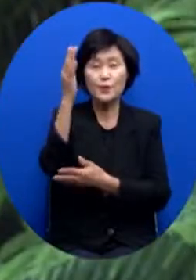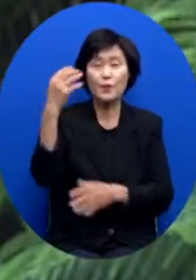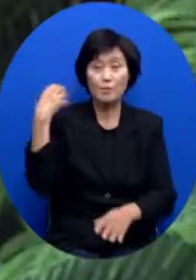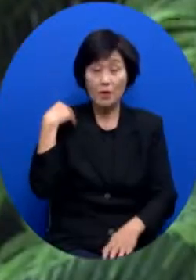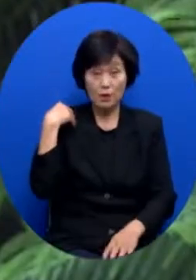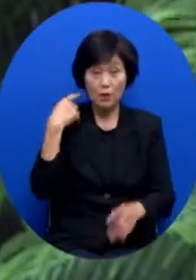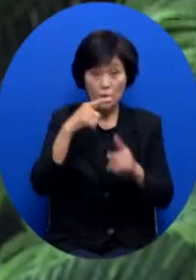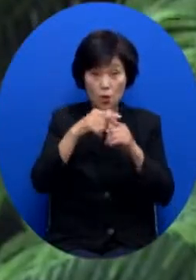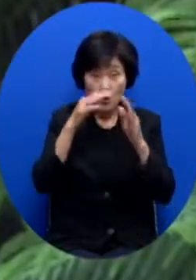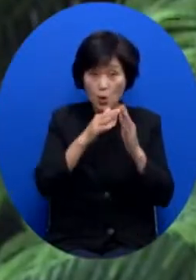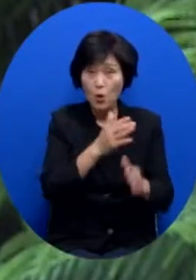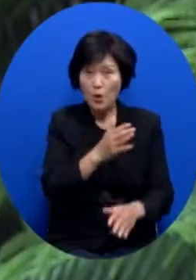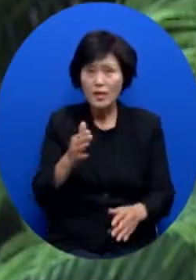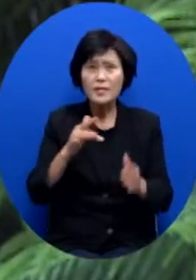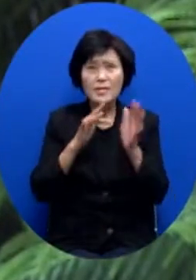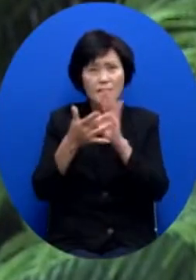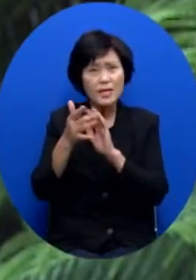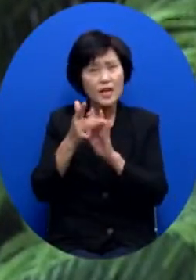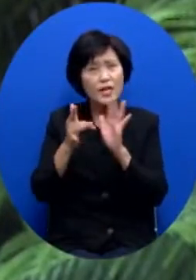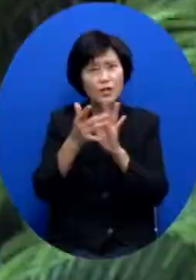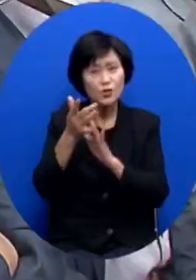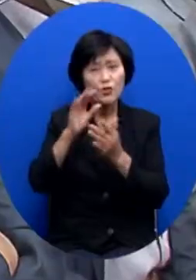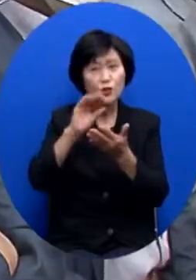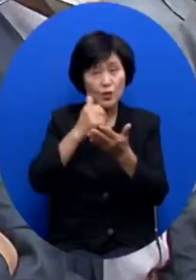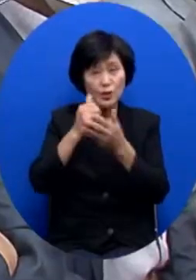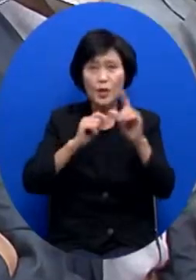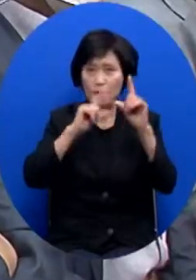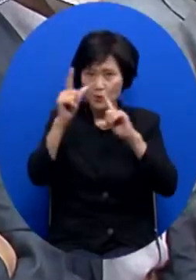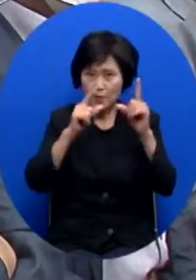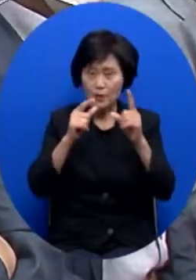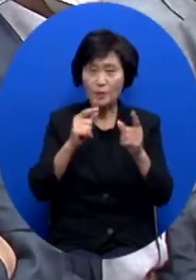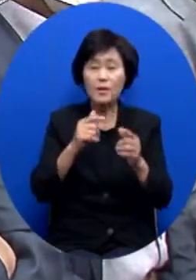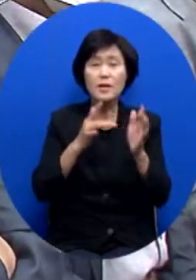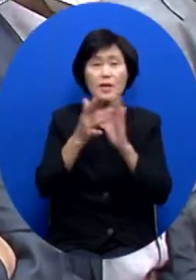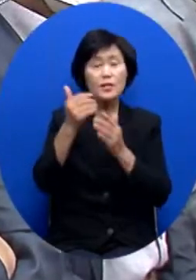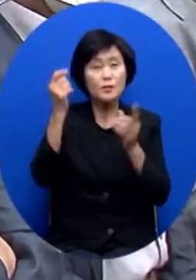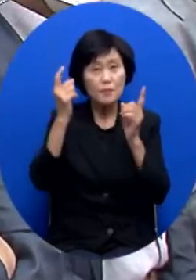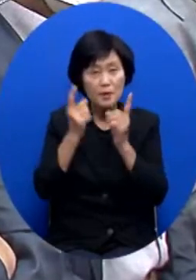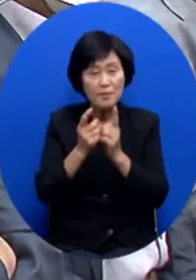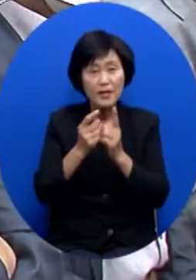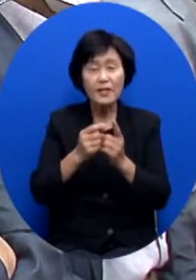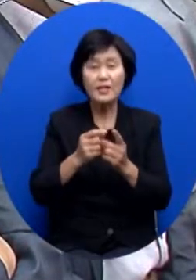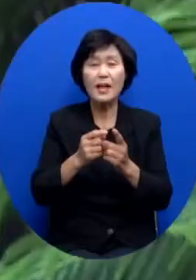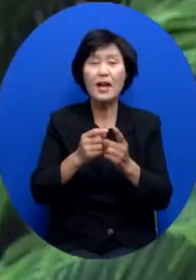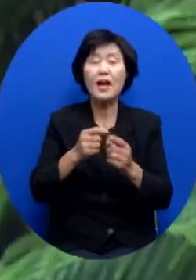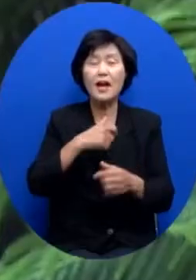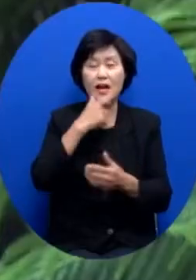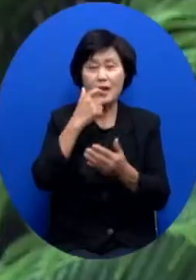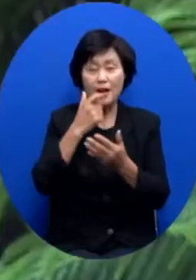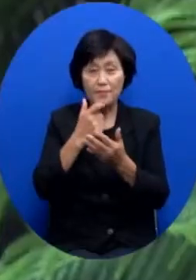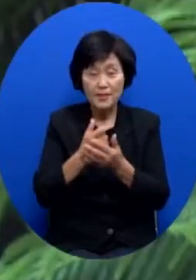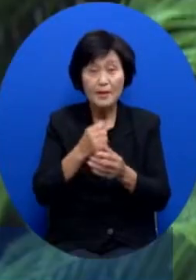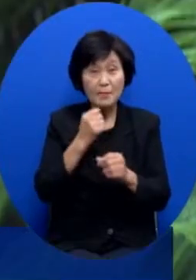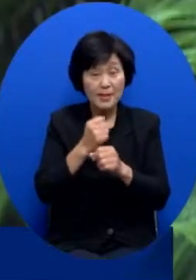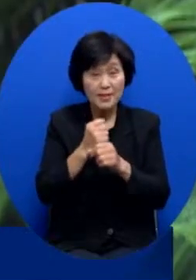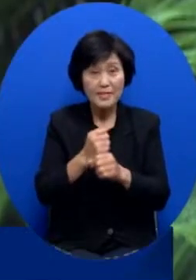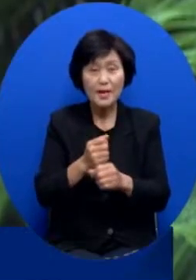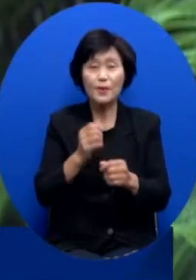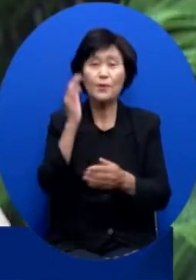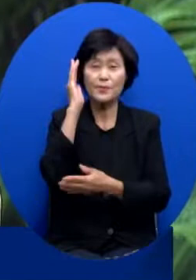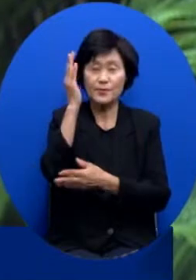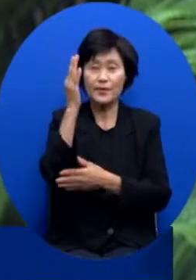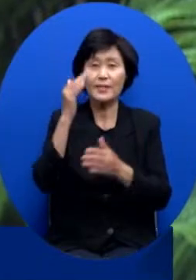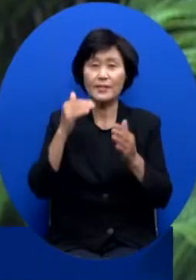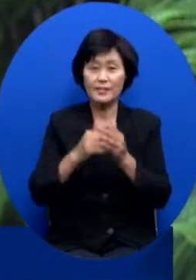현실체라면서 교회를 통해 주님을 만나고 능력을 체험하는 감격을 만들어가자고 전했습니다. 우리는 교회를